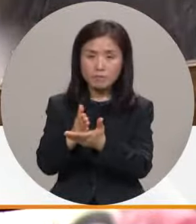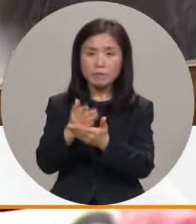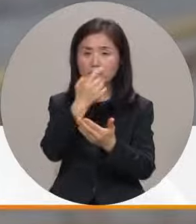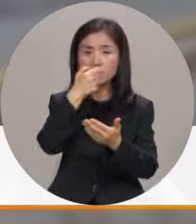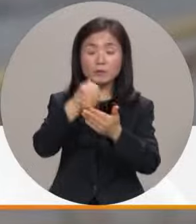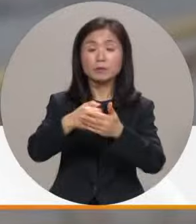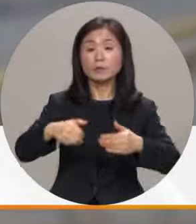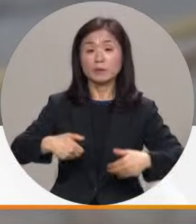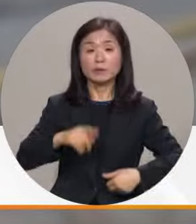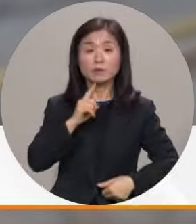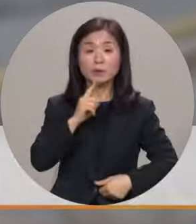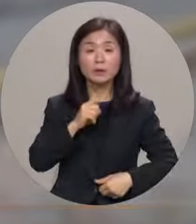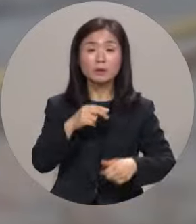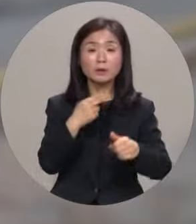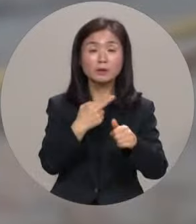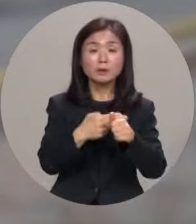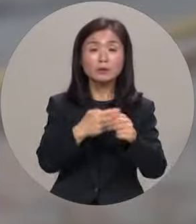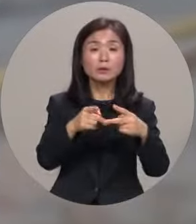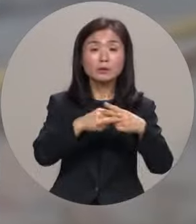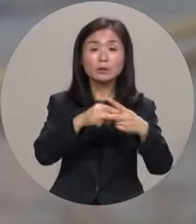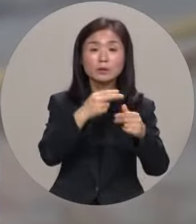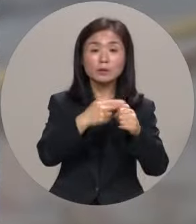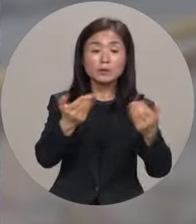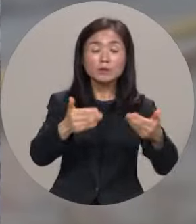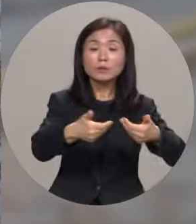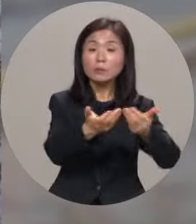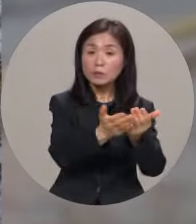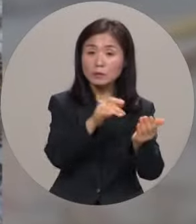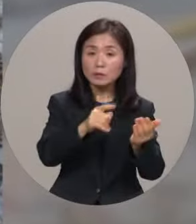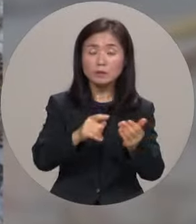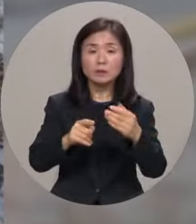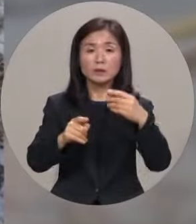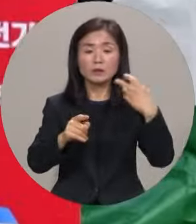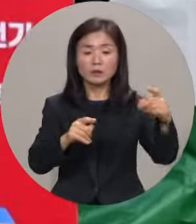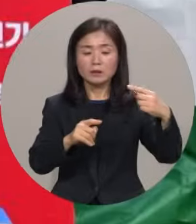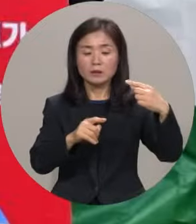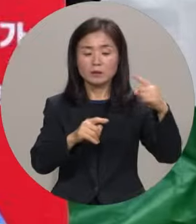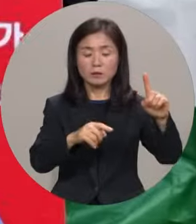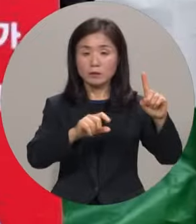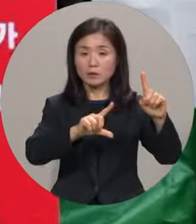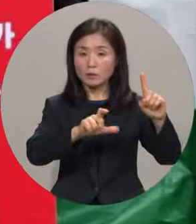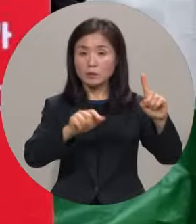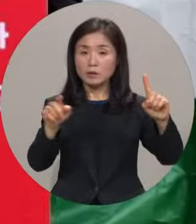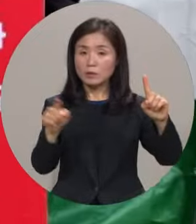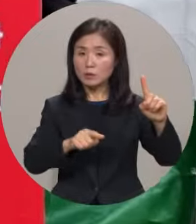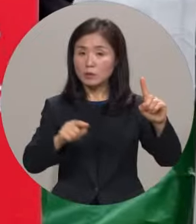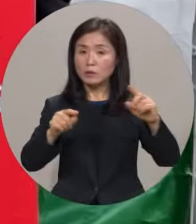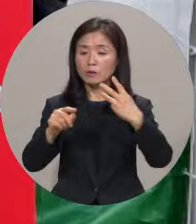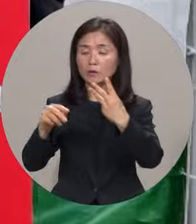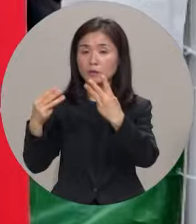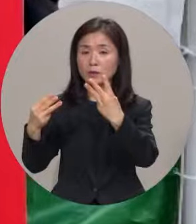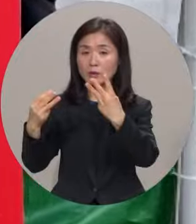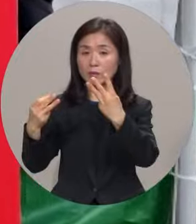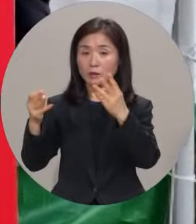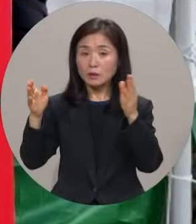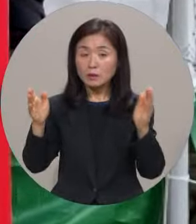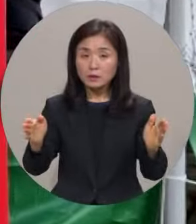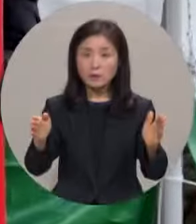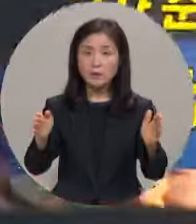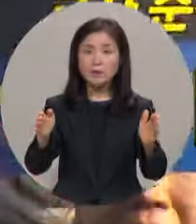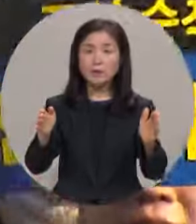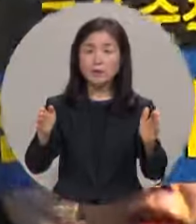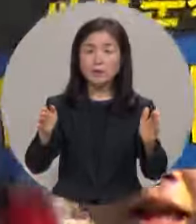있습니다 초등교사 노동조합도 지난 15일부터 13일 동안 교육부 앞에서 천망 농성과 1인시위를